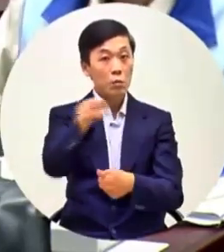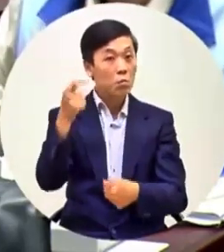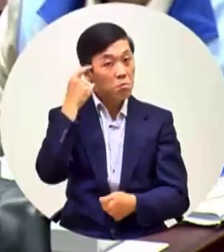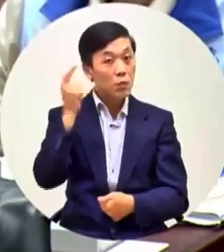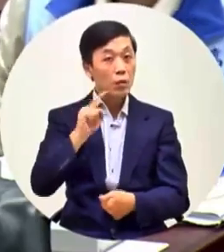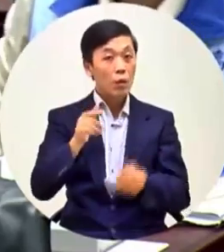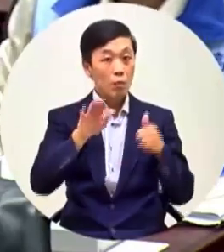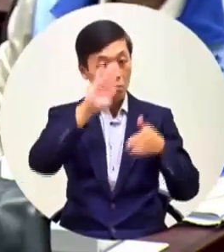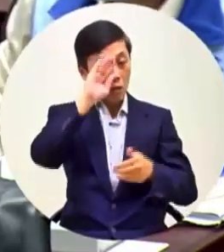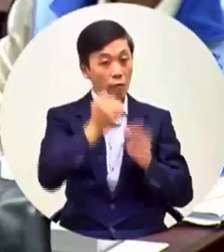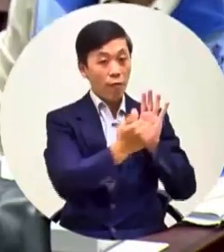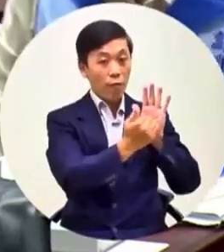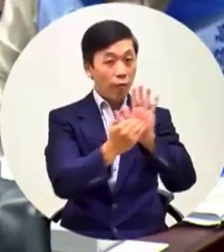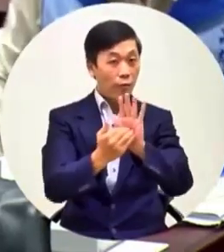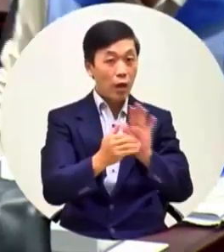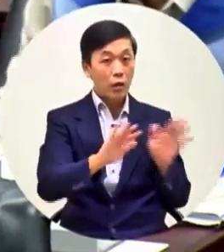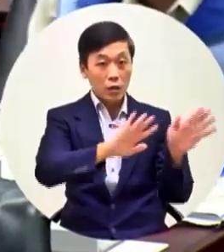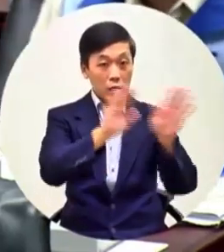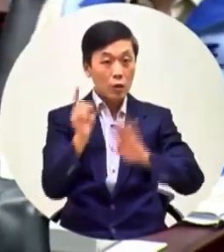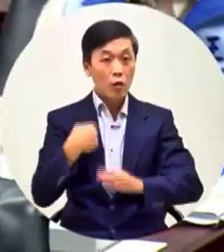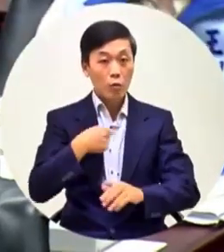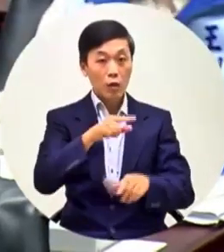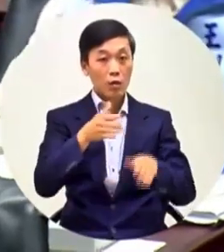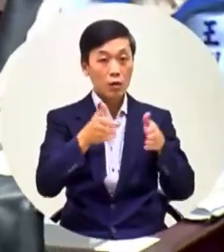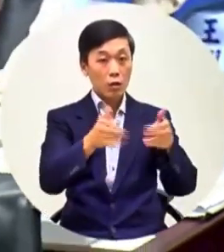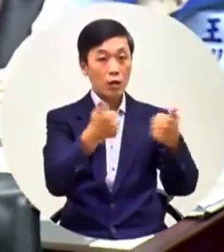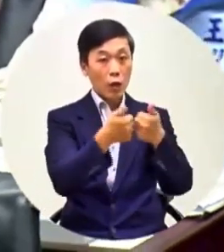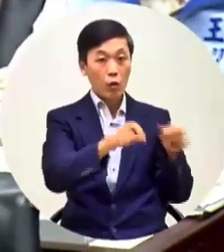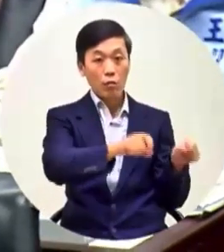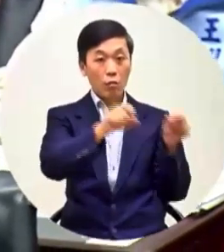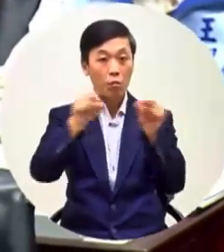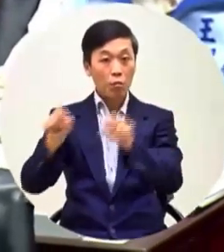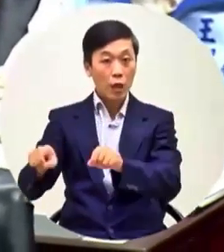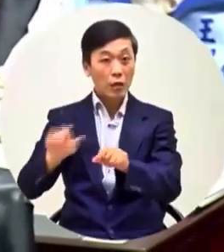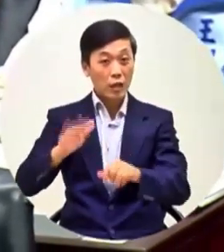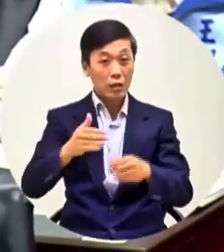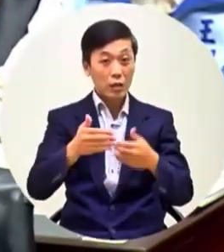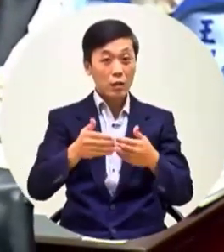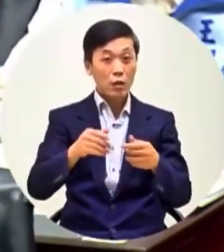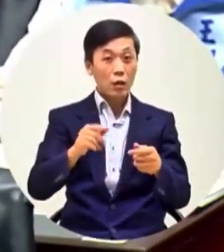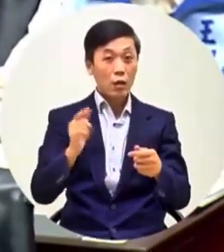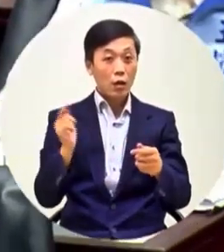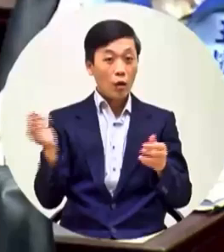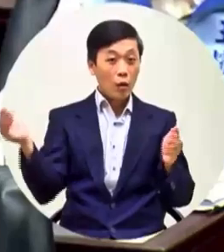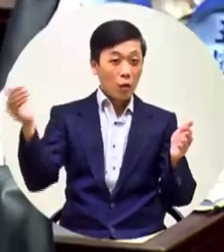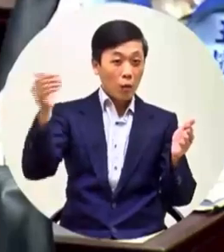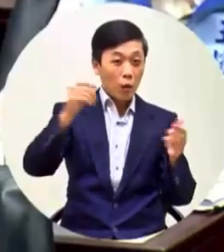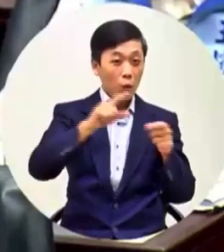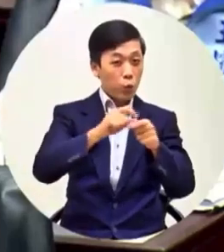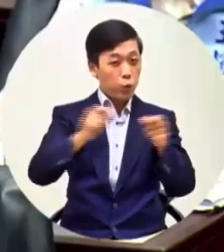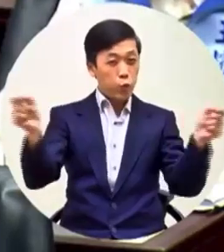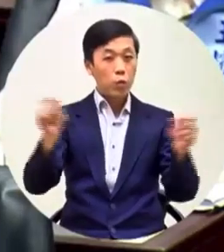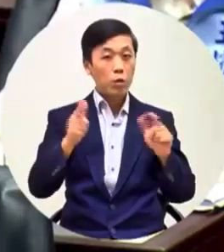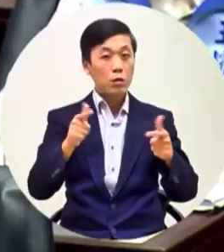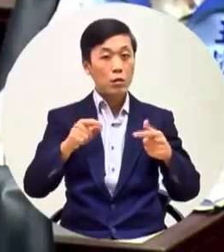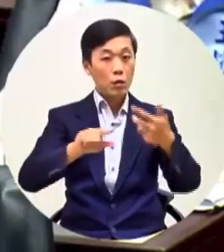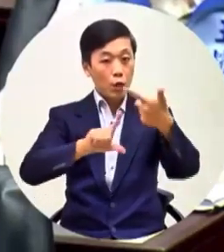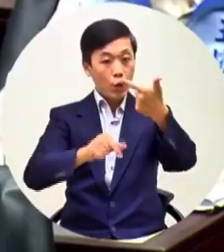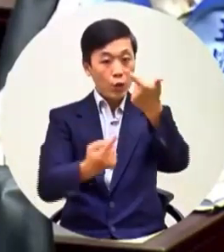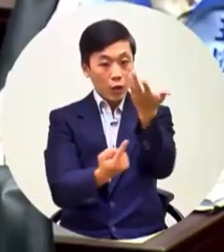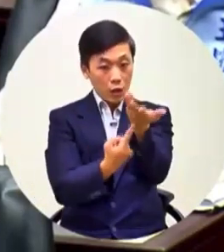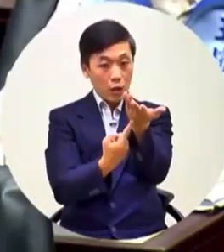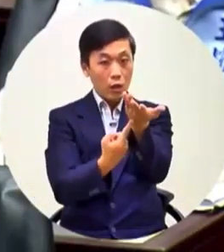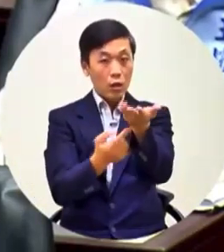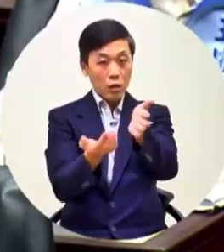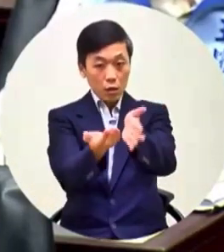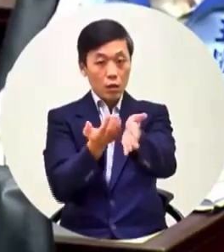情的关系，我们延期开会，当然不是无限期嘛，在法定是六月底之前我们要开会，